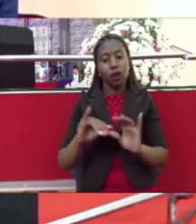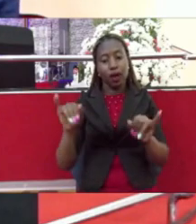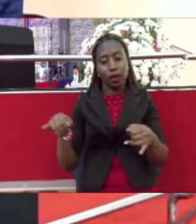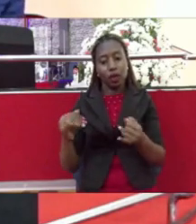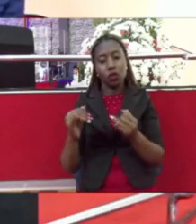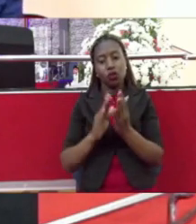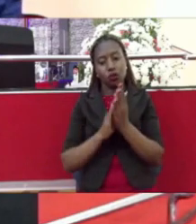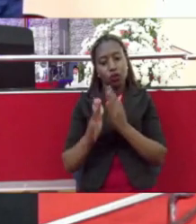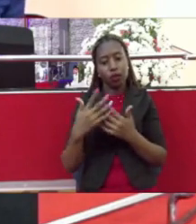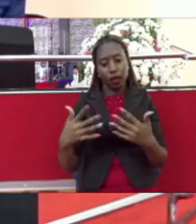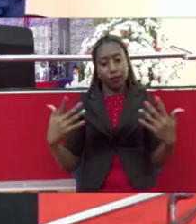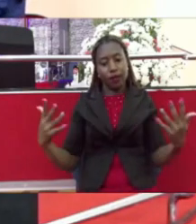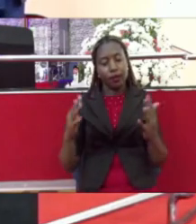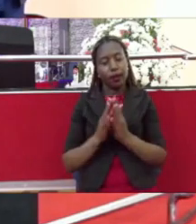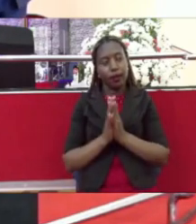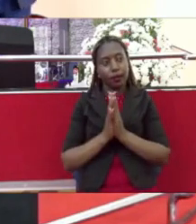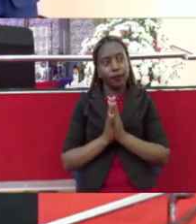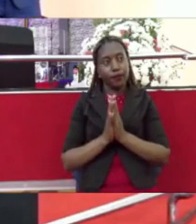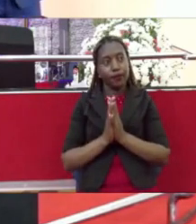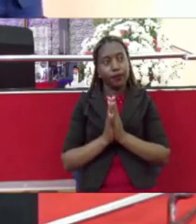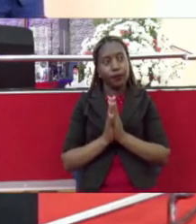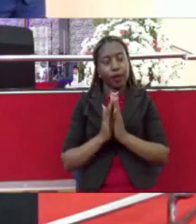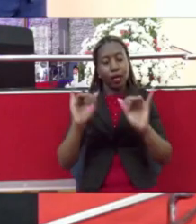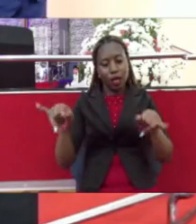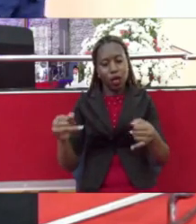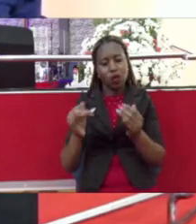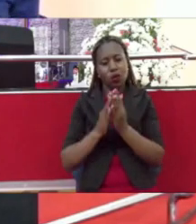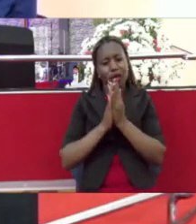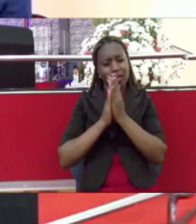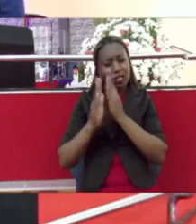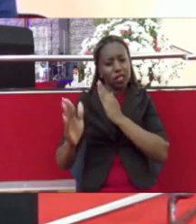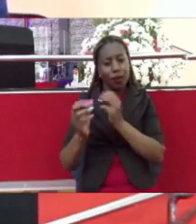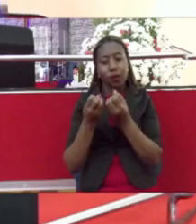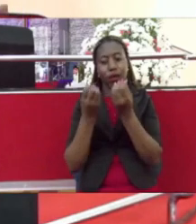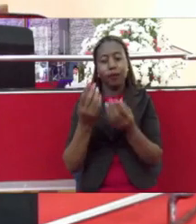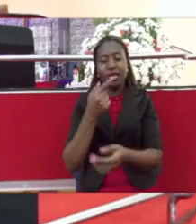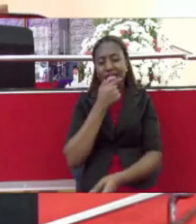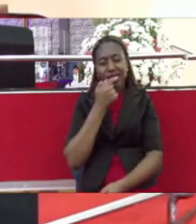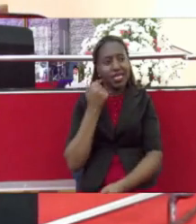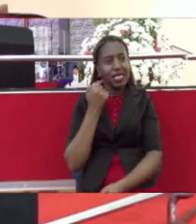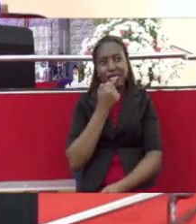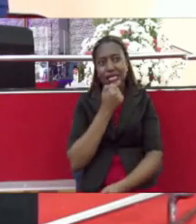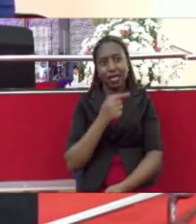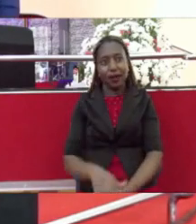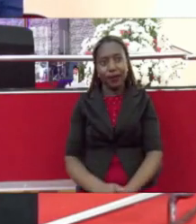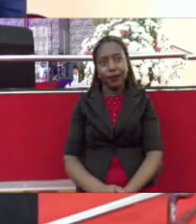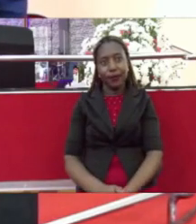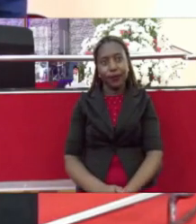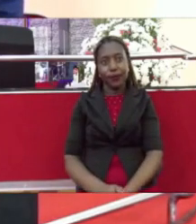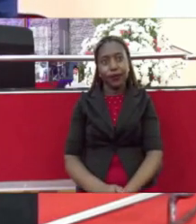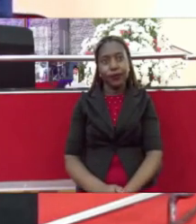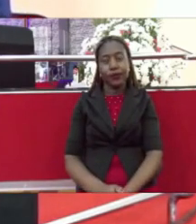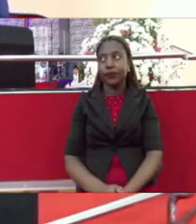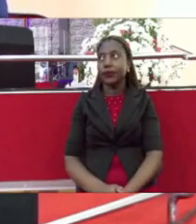kukua vyombo vinavyoweza kukata. New and sharp with many teeth. Vikiwa vipya na vilivyo na meno mingi. Yes,